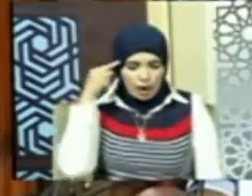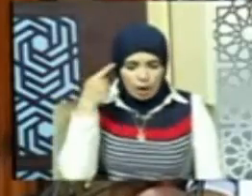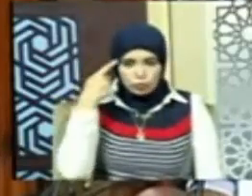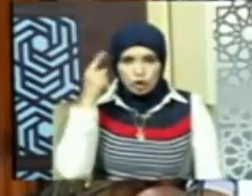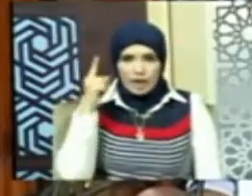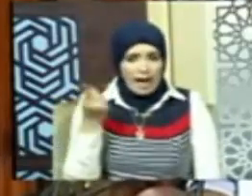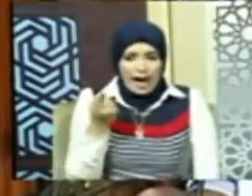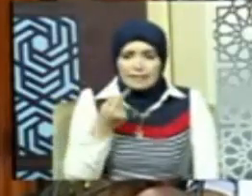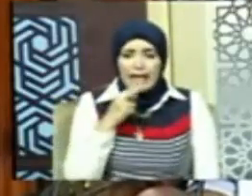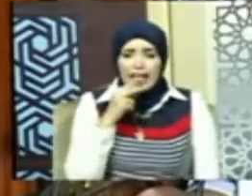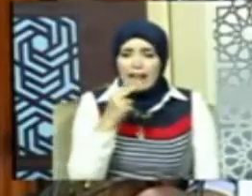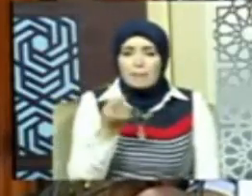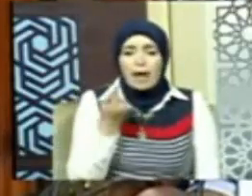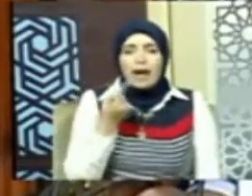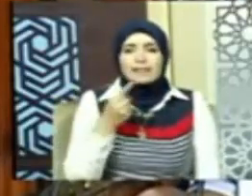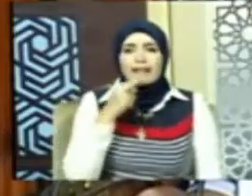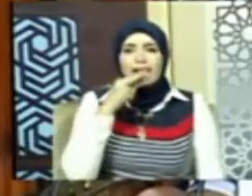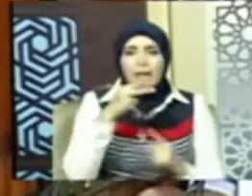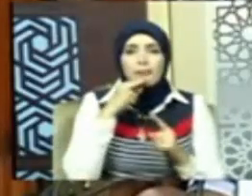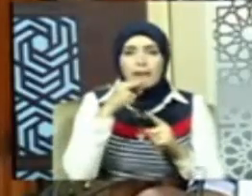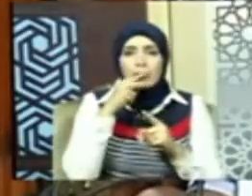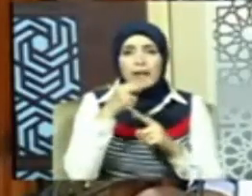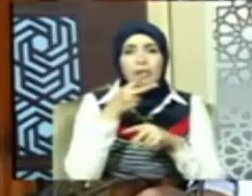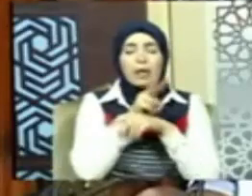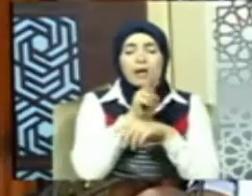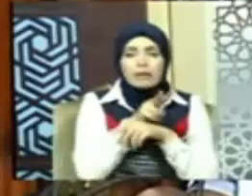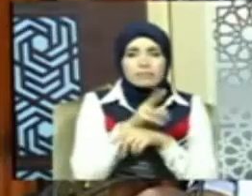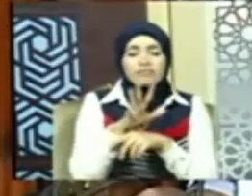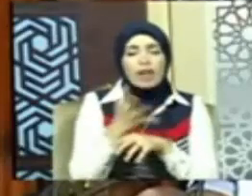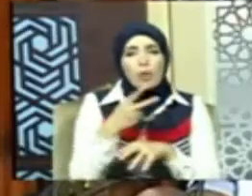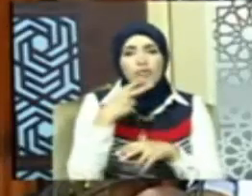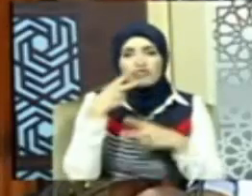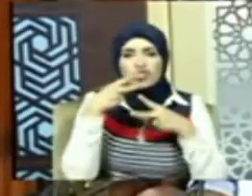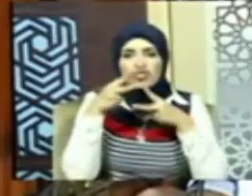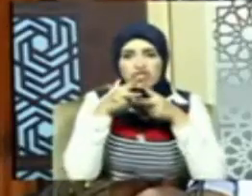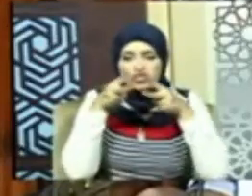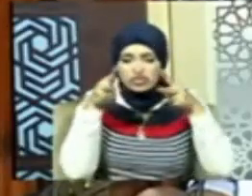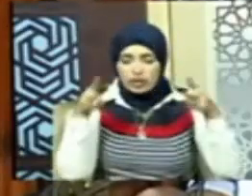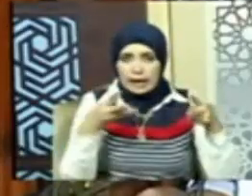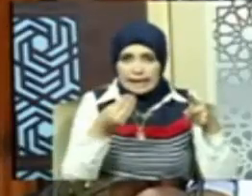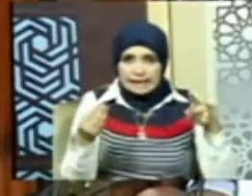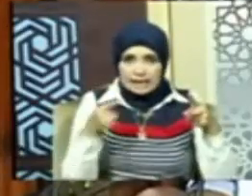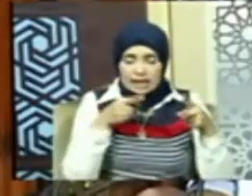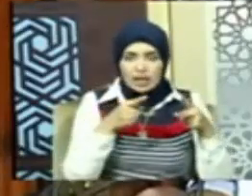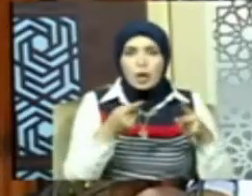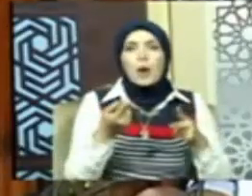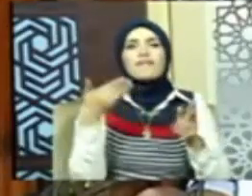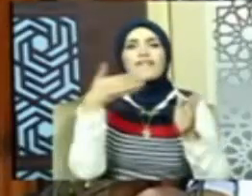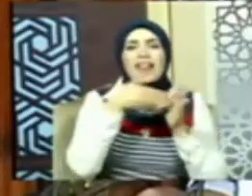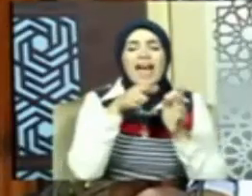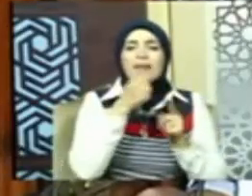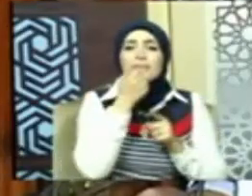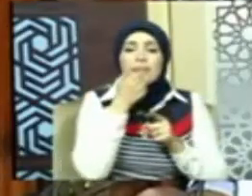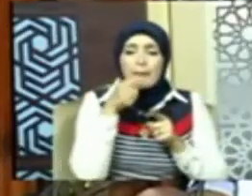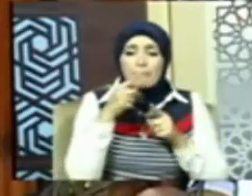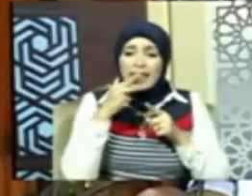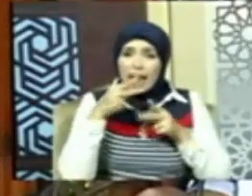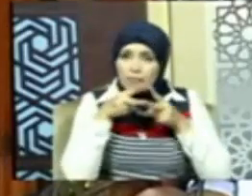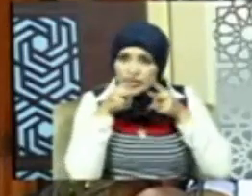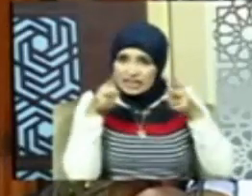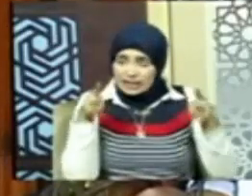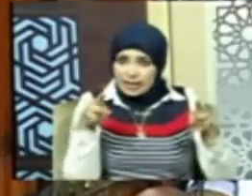عواقبها، يهوي بها في النار بعد الصغية. الكلمة ليست أمرا